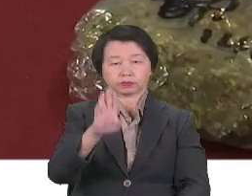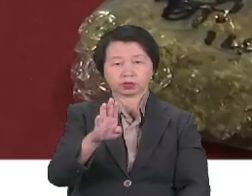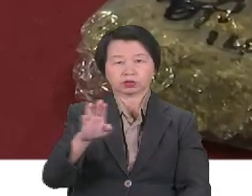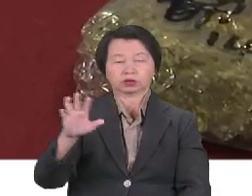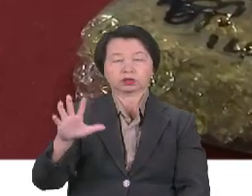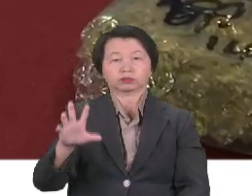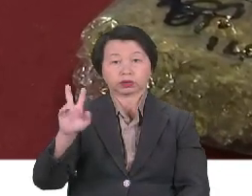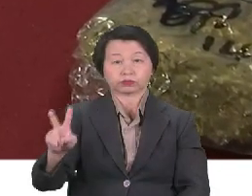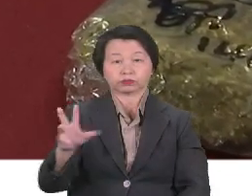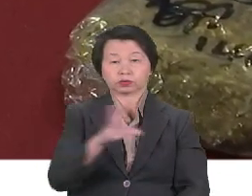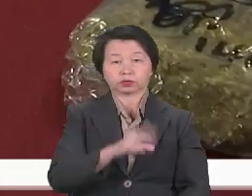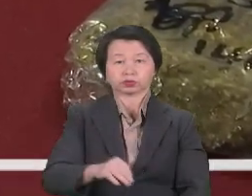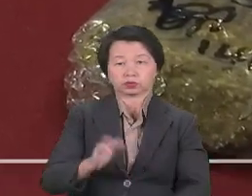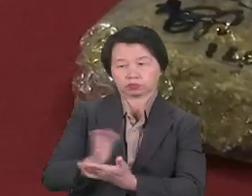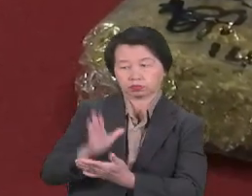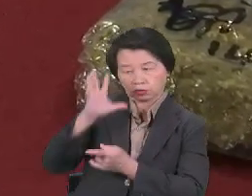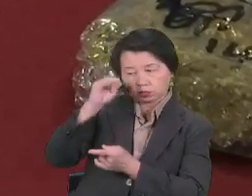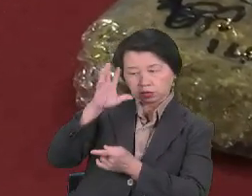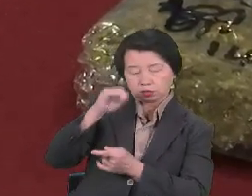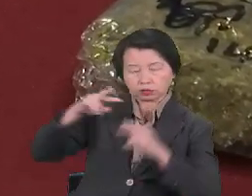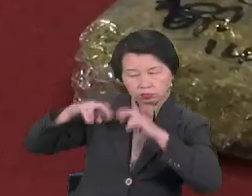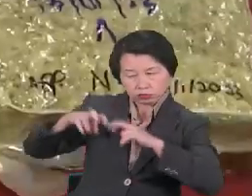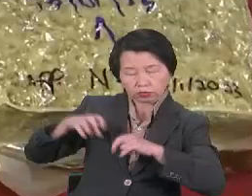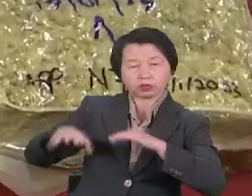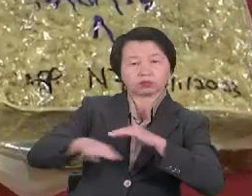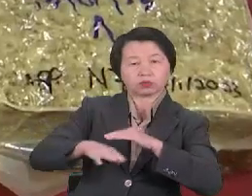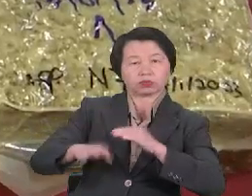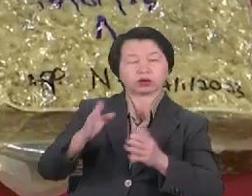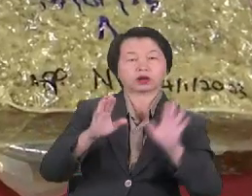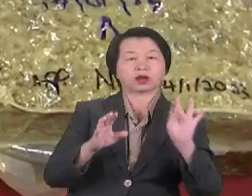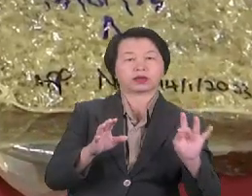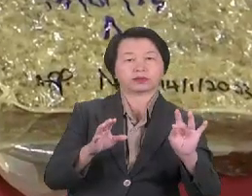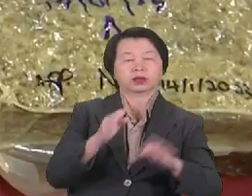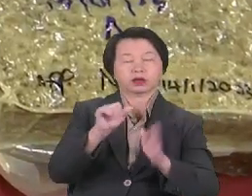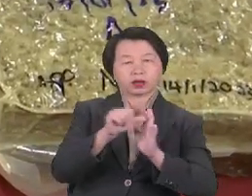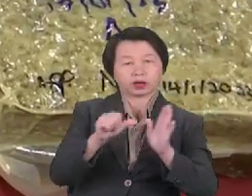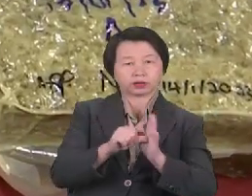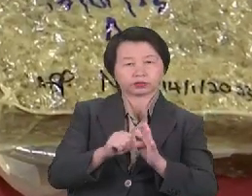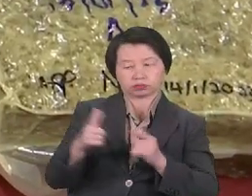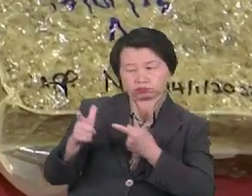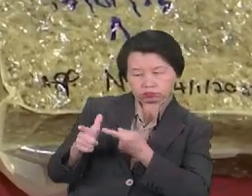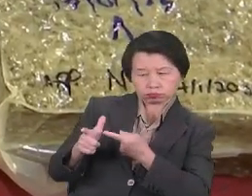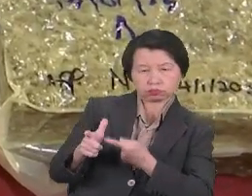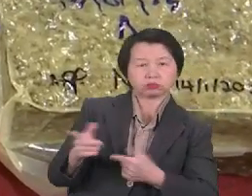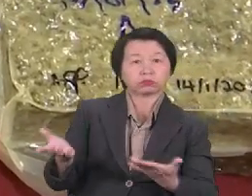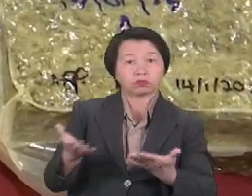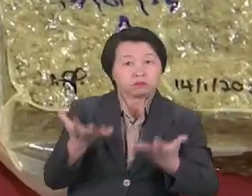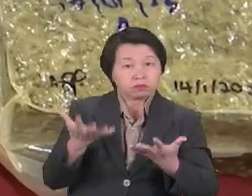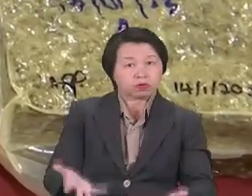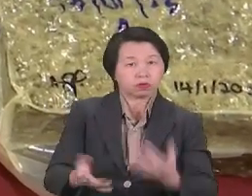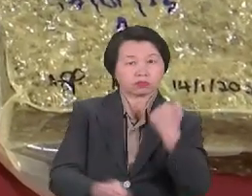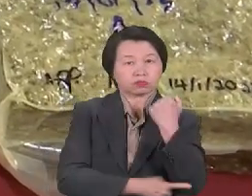1952 sementara itu suspek lelaki juga disiasat di bawah seksyen 8 akta senjata api kurungan penalti lebih